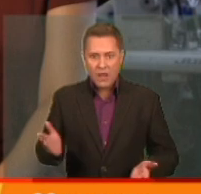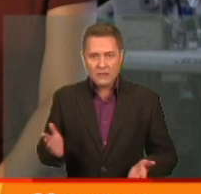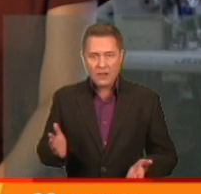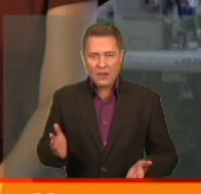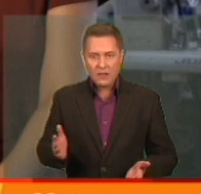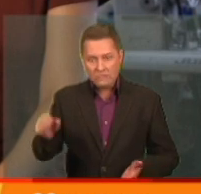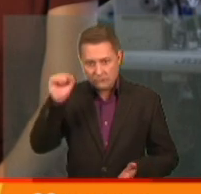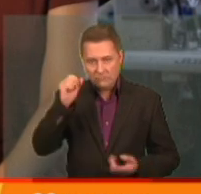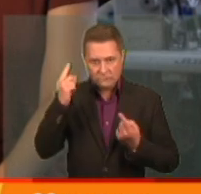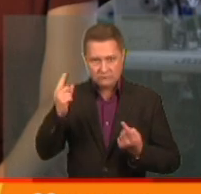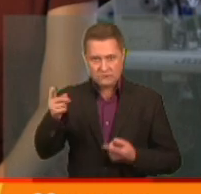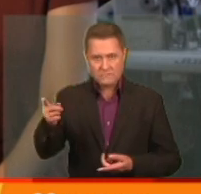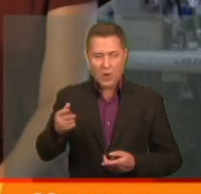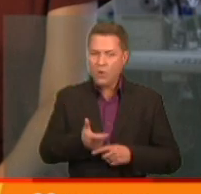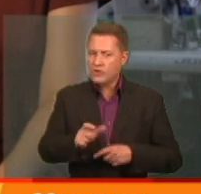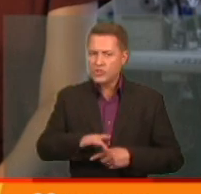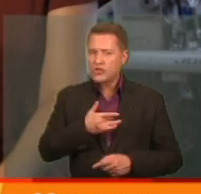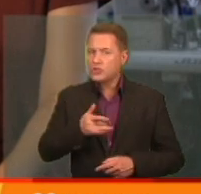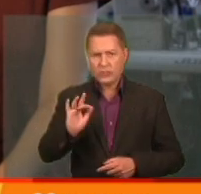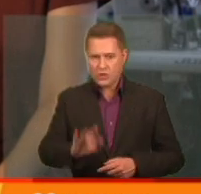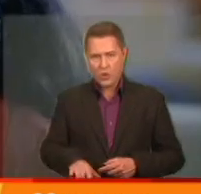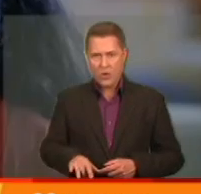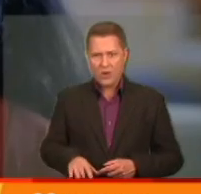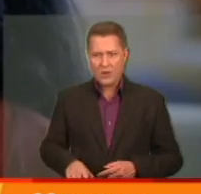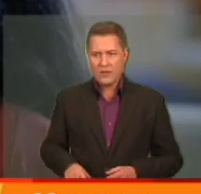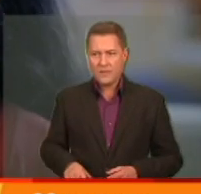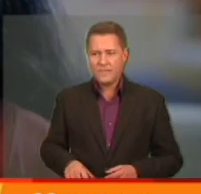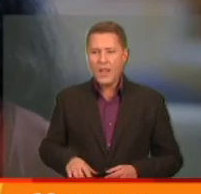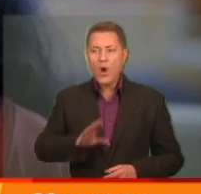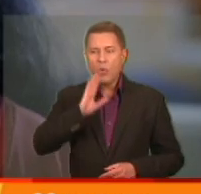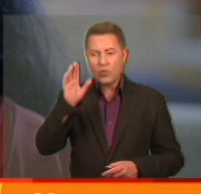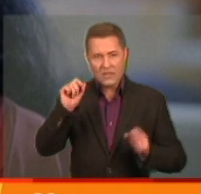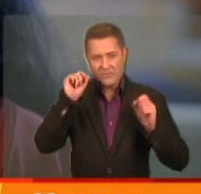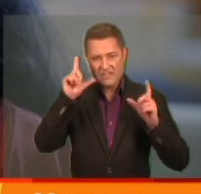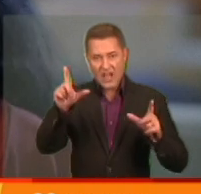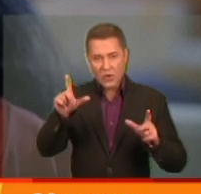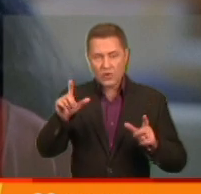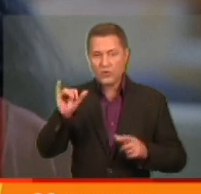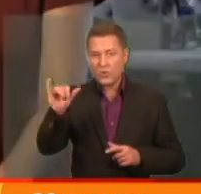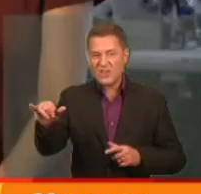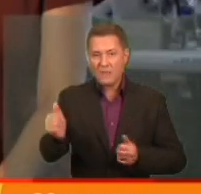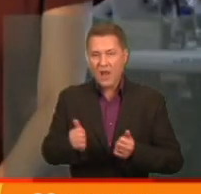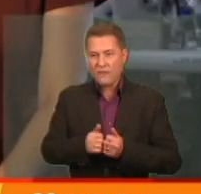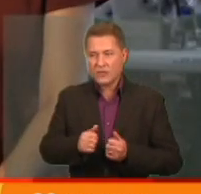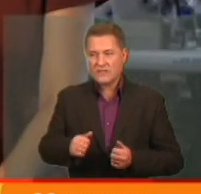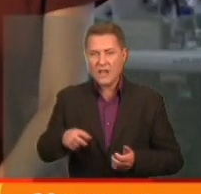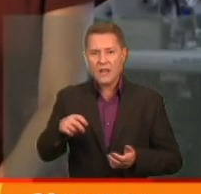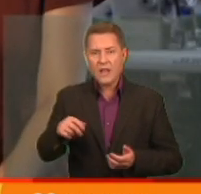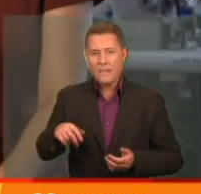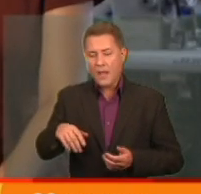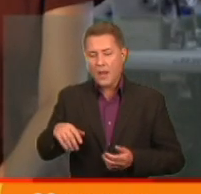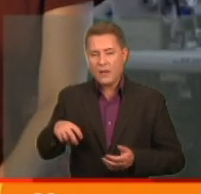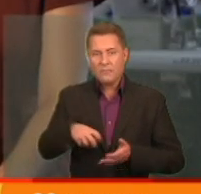дуже строго з такими вишами. Утром встаєш, у тебе возле порог письмо какое-то